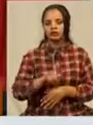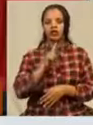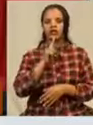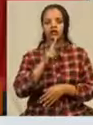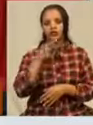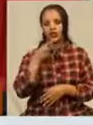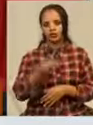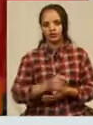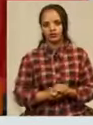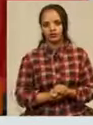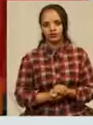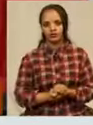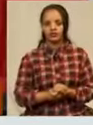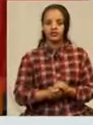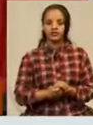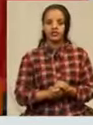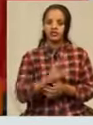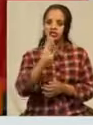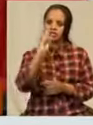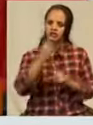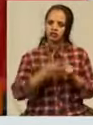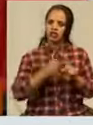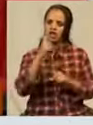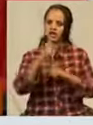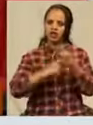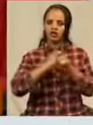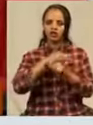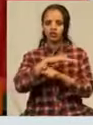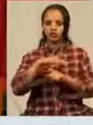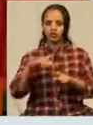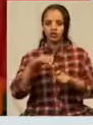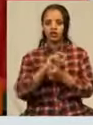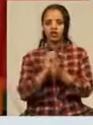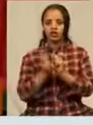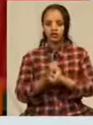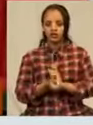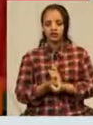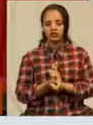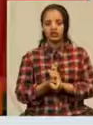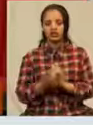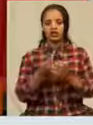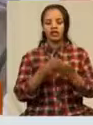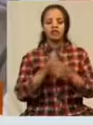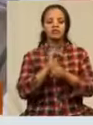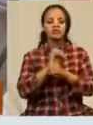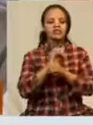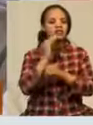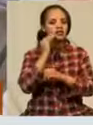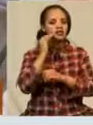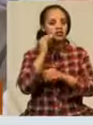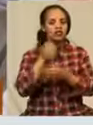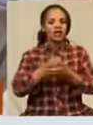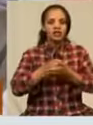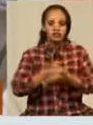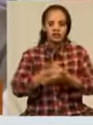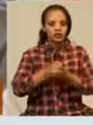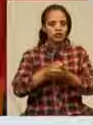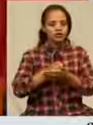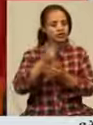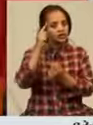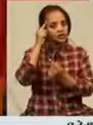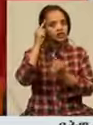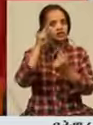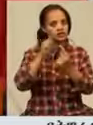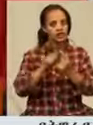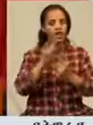ያሉት። በ6 ወር በአንድ ዓመት ተኩል እየቀየርን የምንል ከሆነ ይሄ ምክር ቤት ያጸደቀውን እቅድ